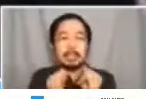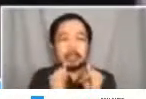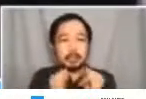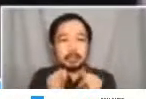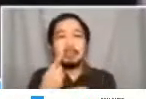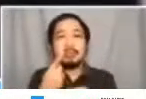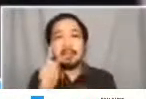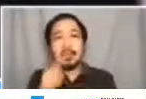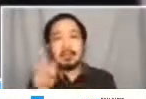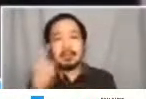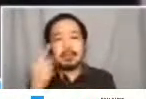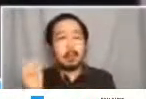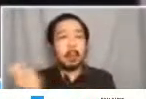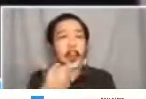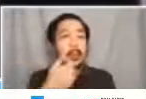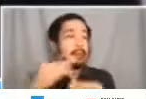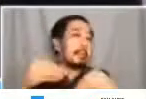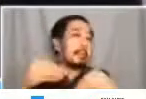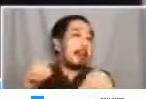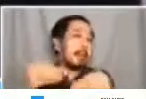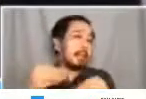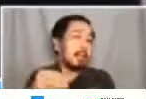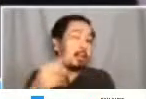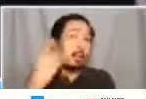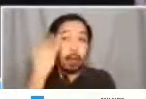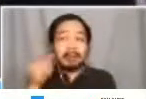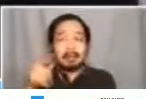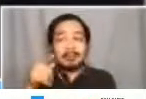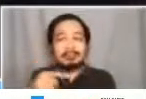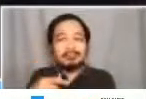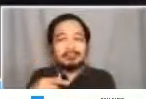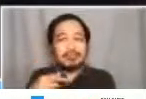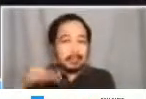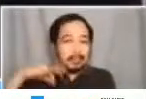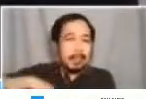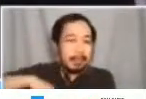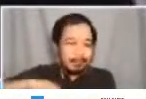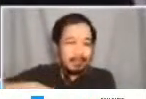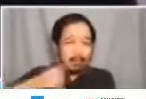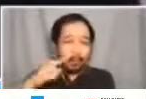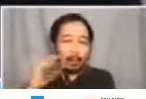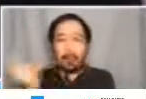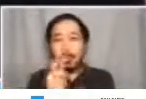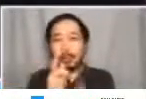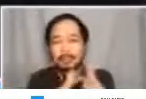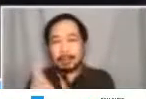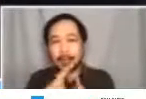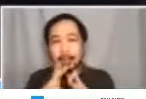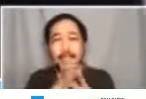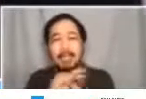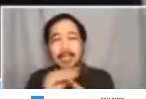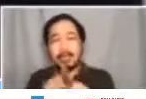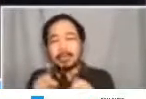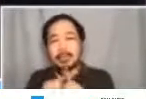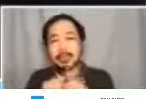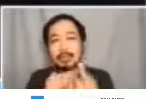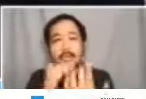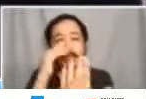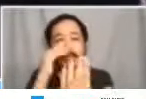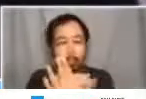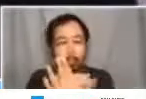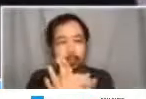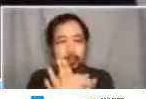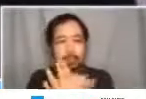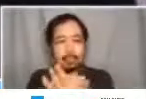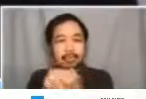birthday si po. Happy birthday po. Kalain mo, 94 years old. Aabot pa kaya tayo ng 94? Eh si Chit